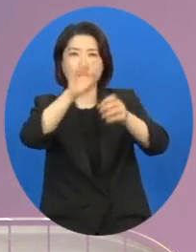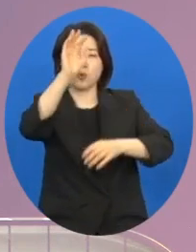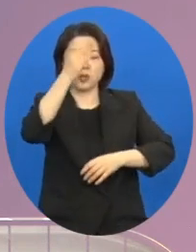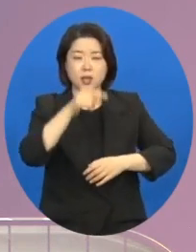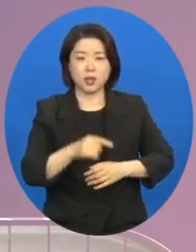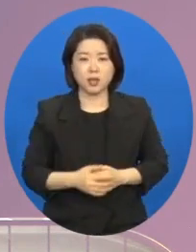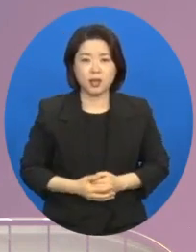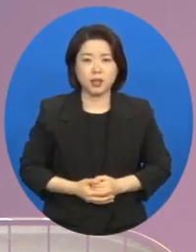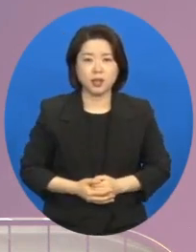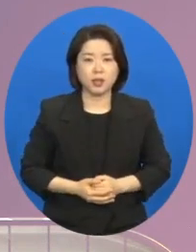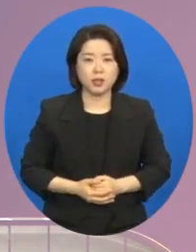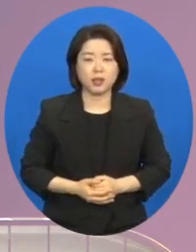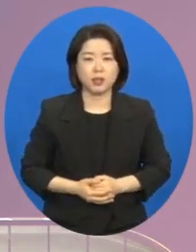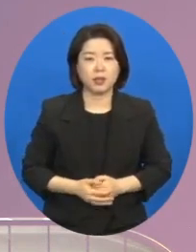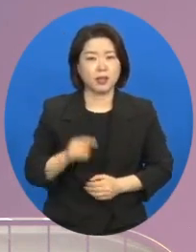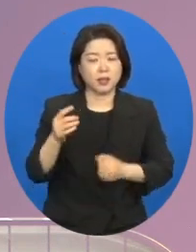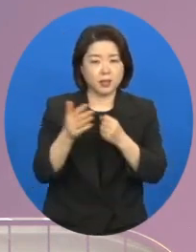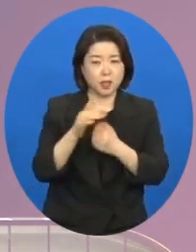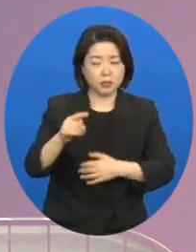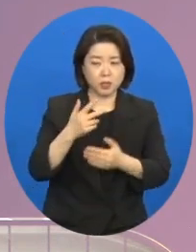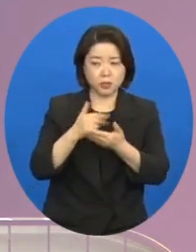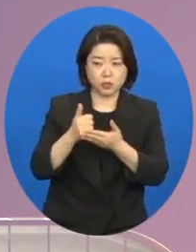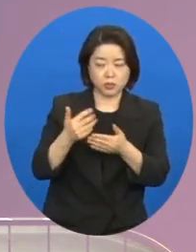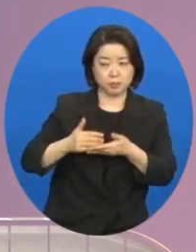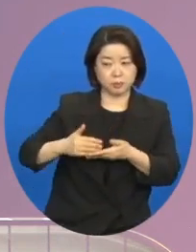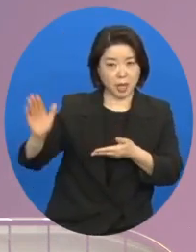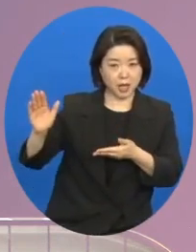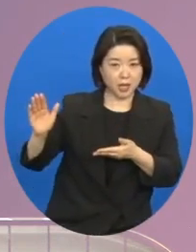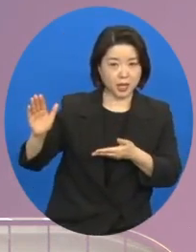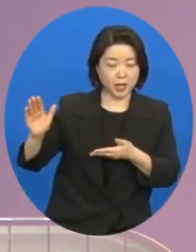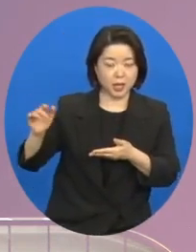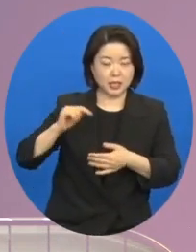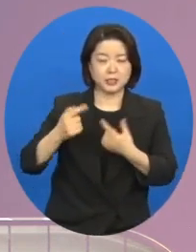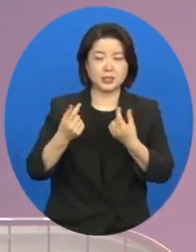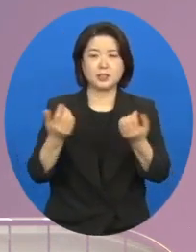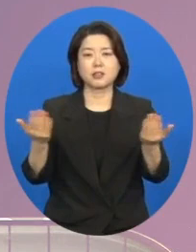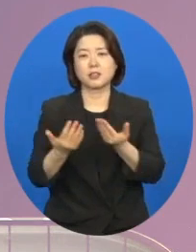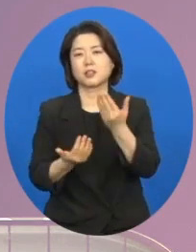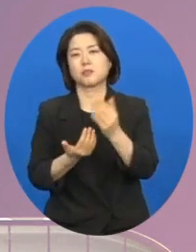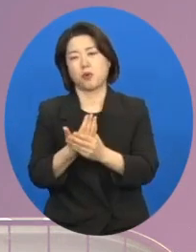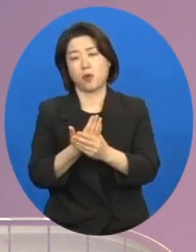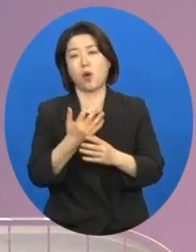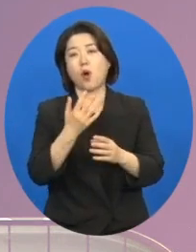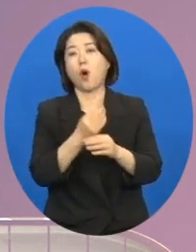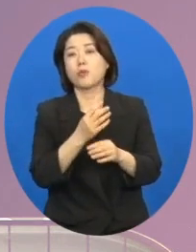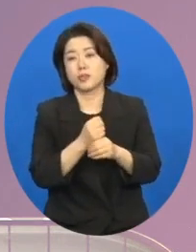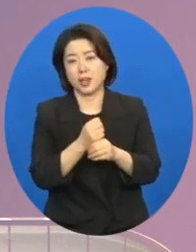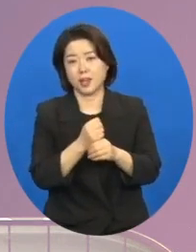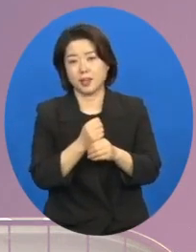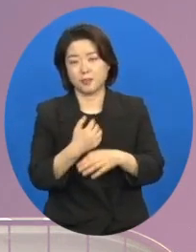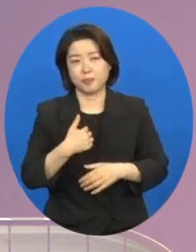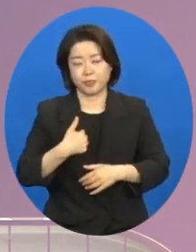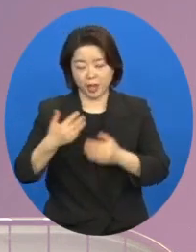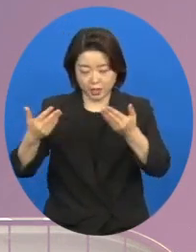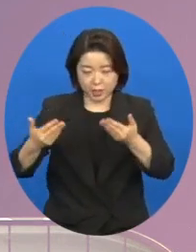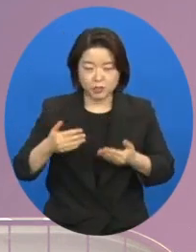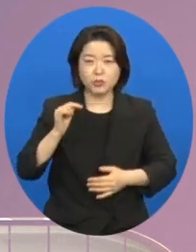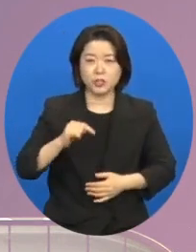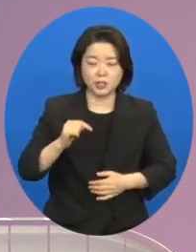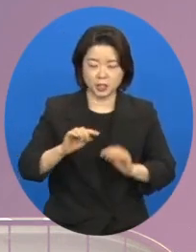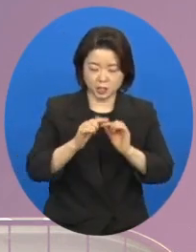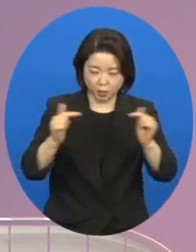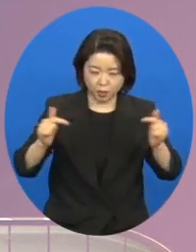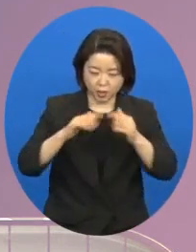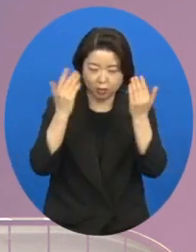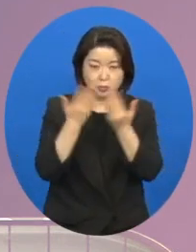되어버리는, 그래서 주님을 내쫓아버리는 그런 일이 벌어진다는 거예요. 언제요? 나에게 주신 것이, 이 모든